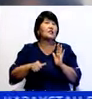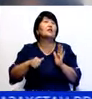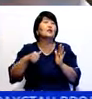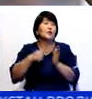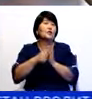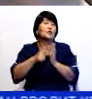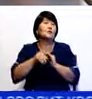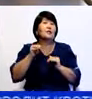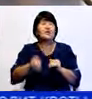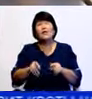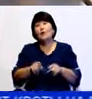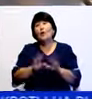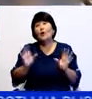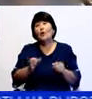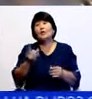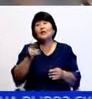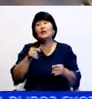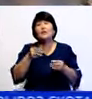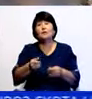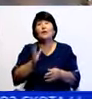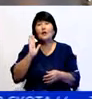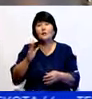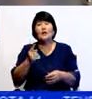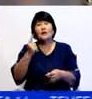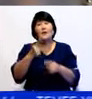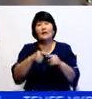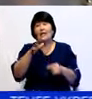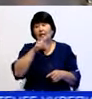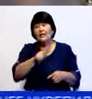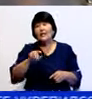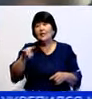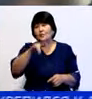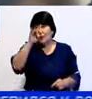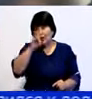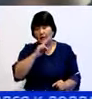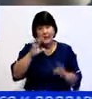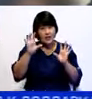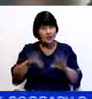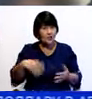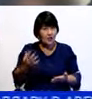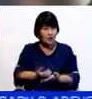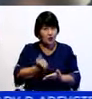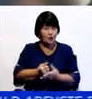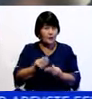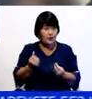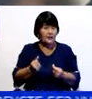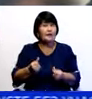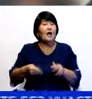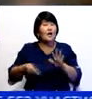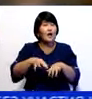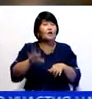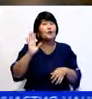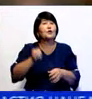тенге. Пособия по уходу за ребенком будут выплачиваться до 1,5 лет. В Республике Казахстан незаконно заработанные средства коррупционеров